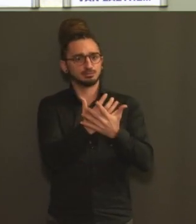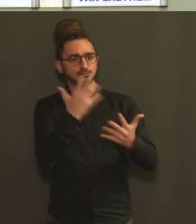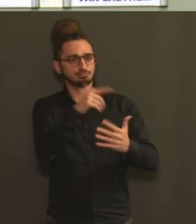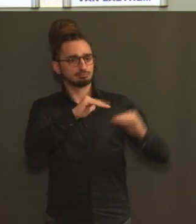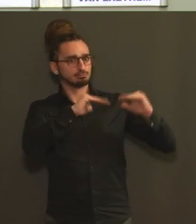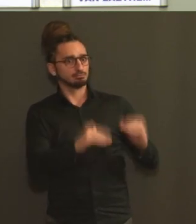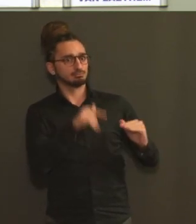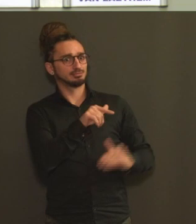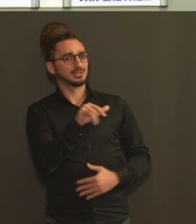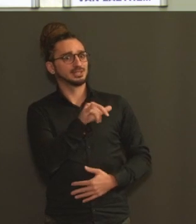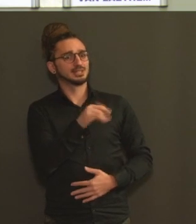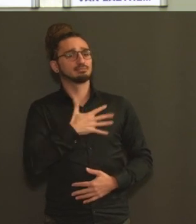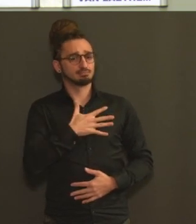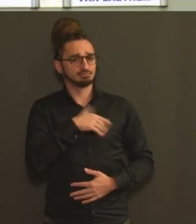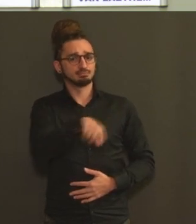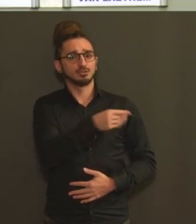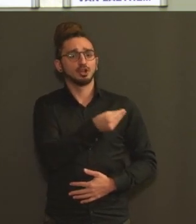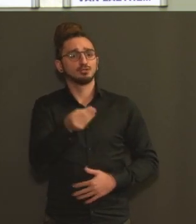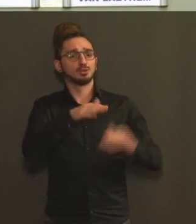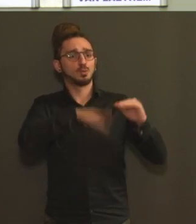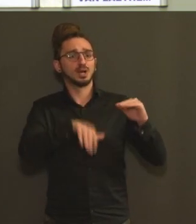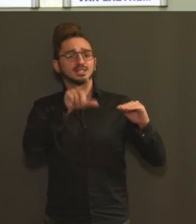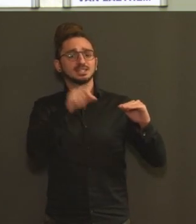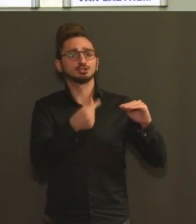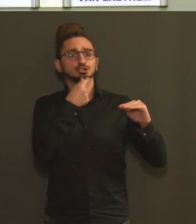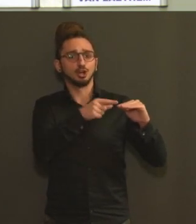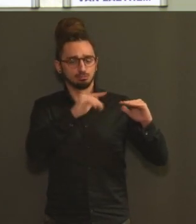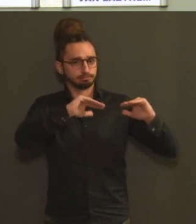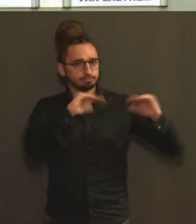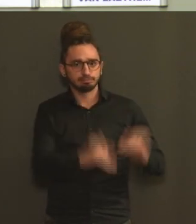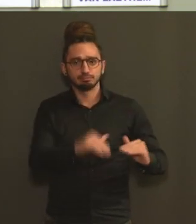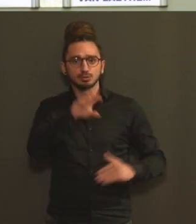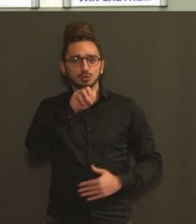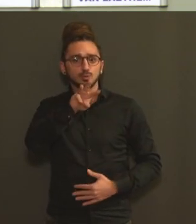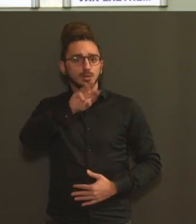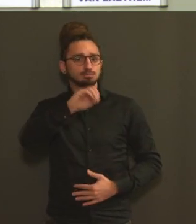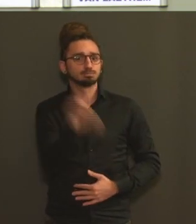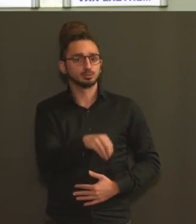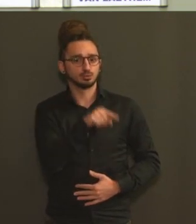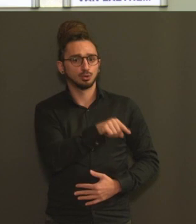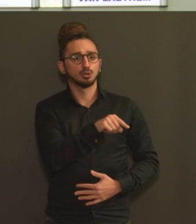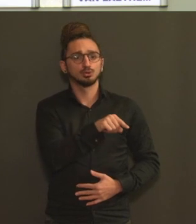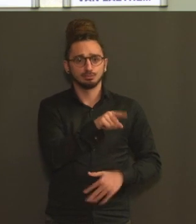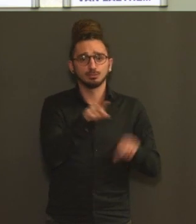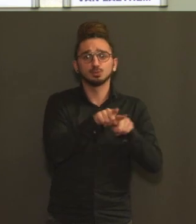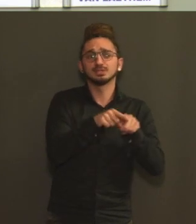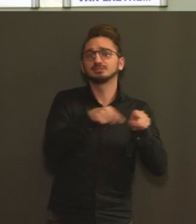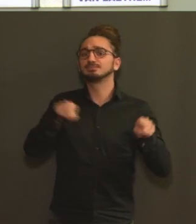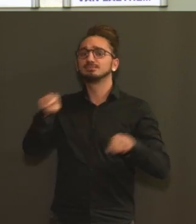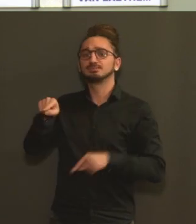de moins de 10 ans, avec moins 33%, et d'autre part chez les plus de 80 ans, avec moins